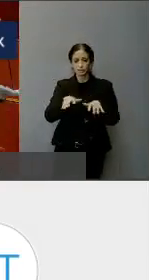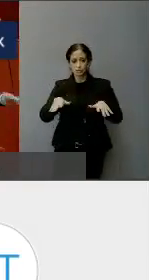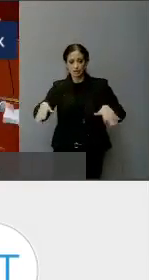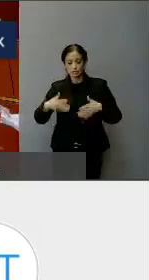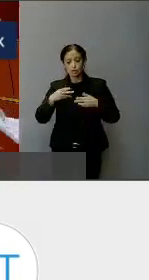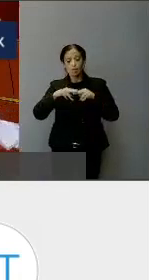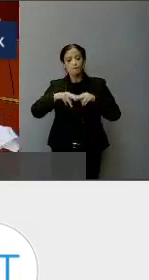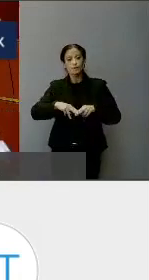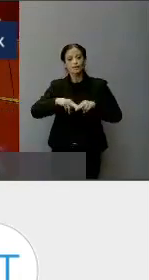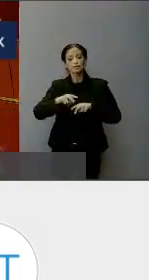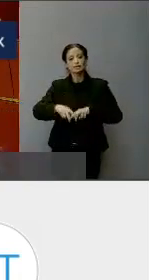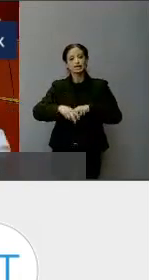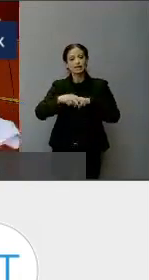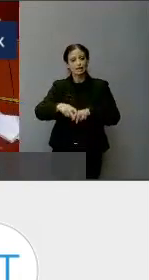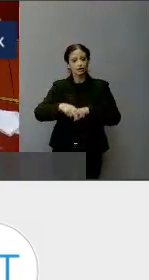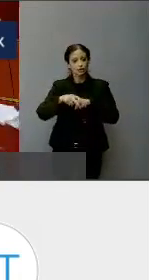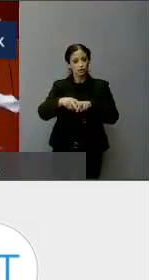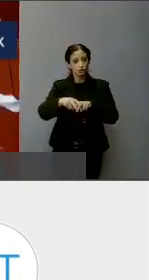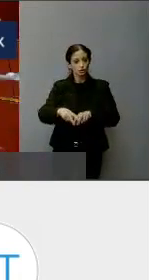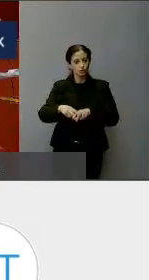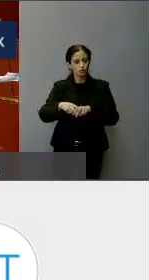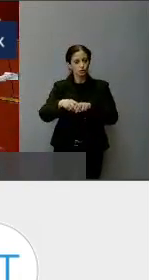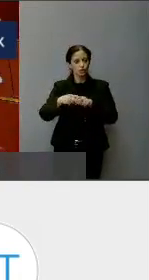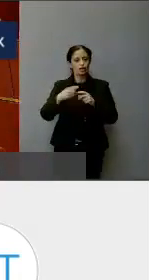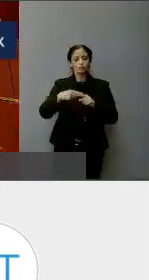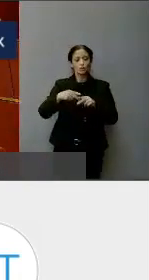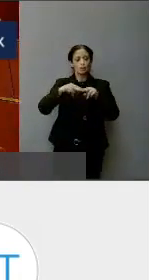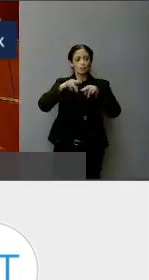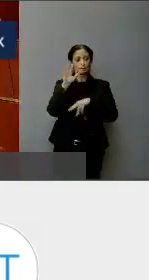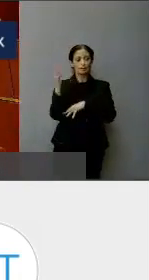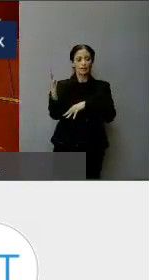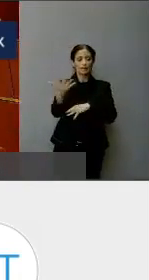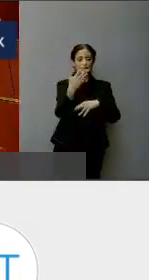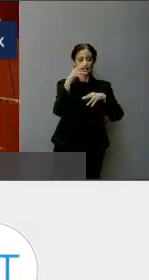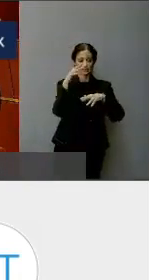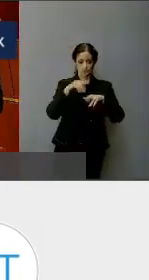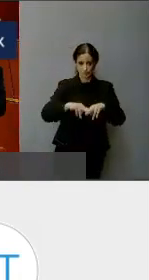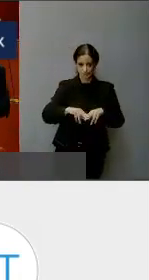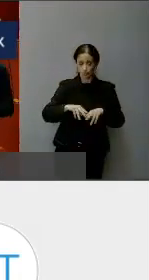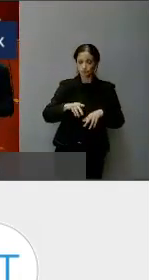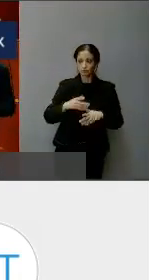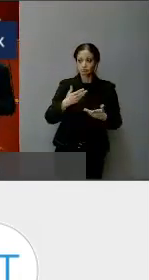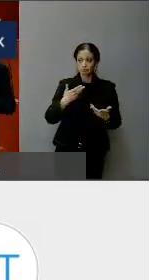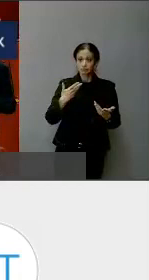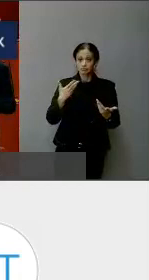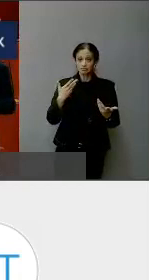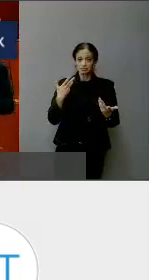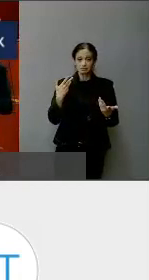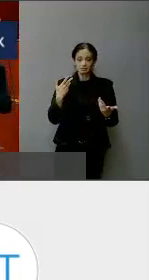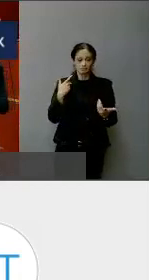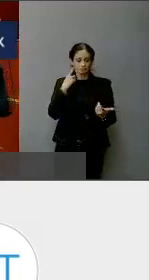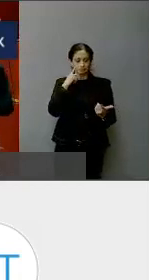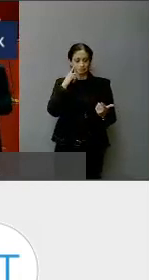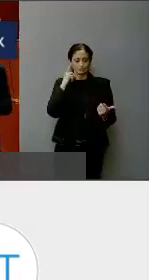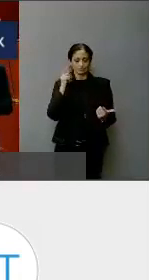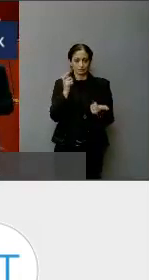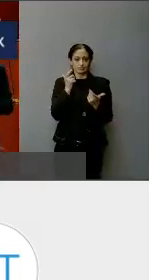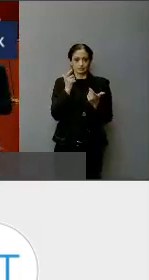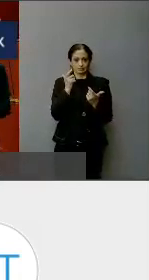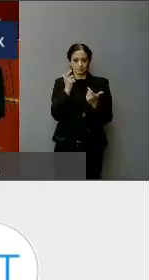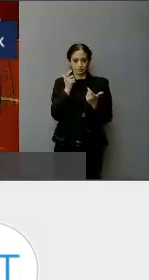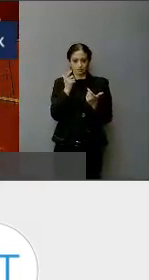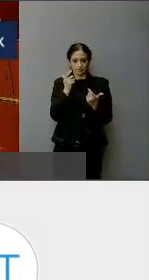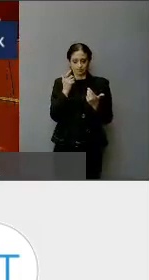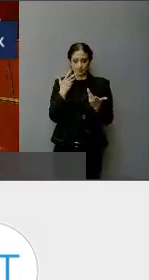occorre dove paesaggistico io davvero mi chiedo se davvero come dire la voglia di fare un favore a catania